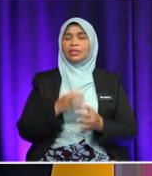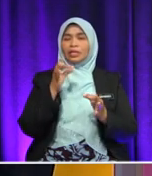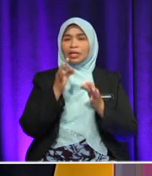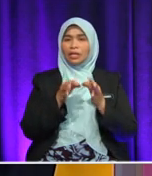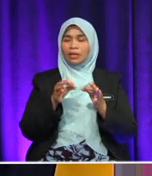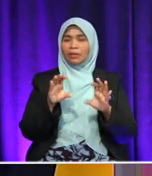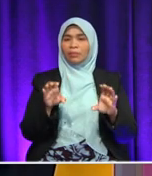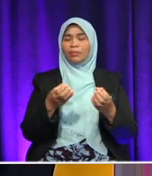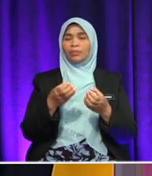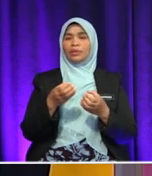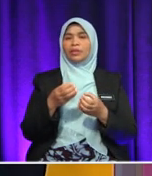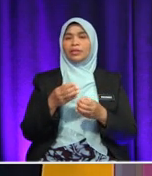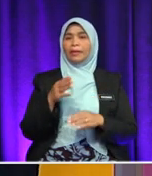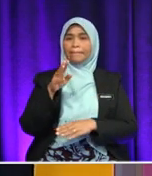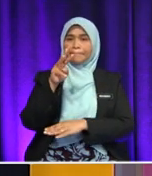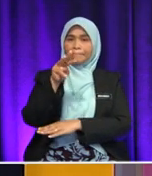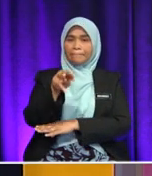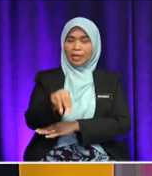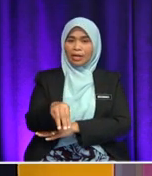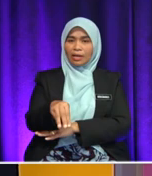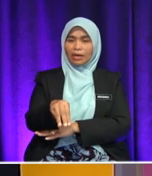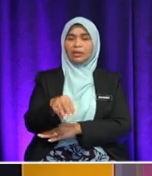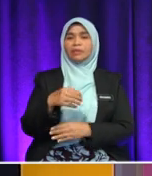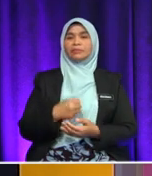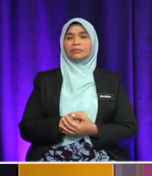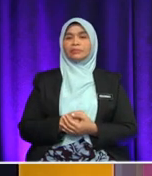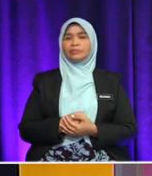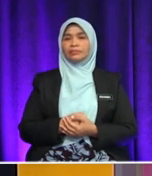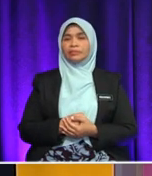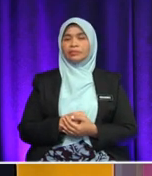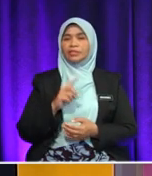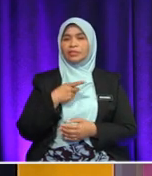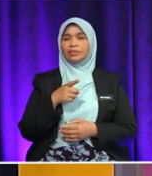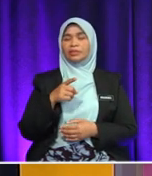pada waktu malam Waktu malam